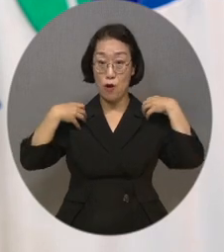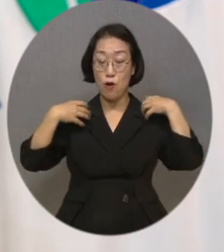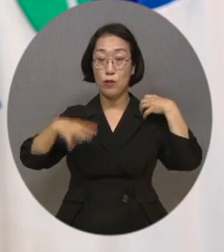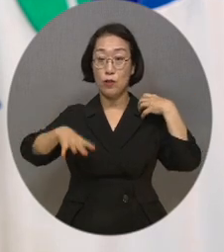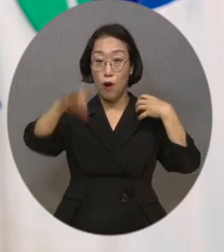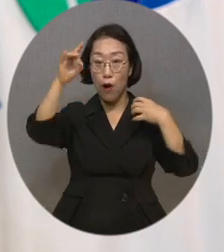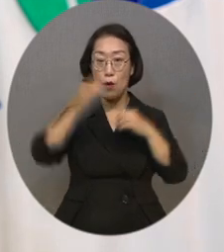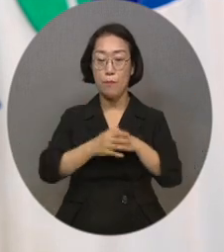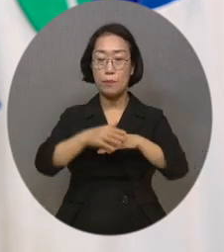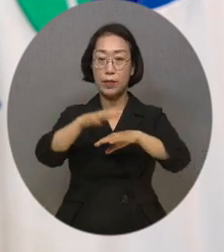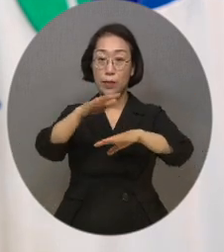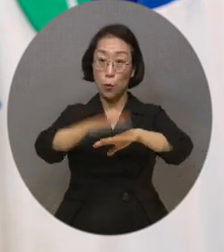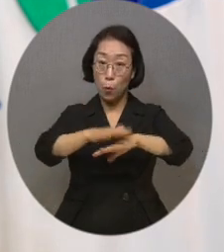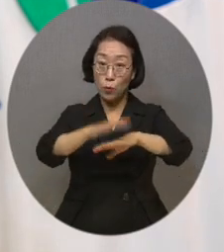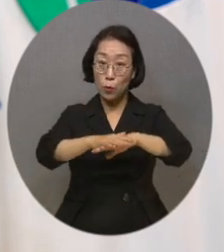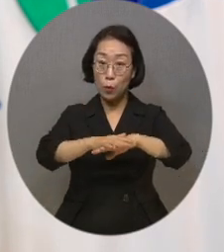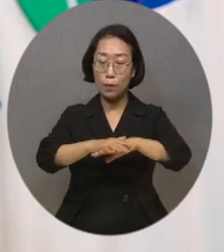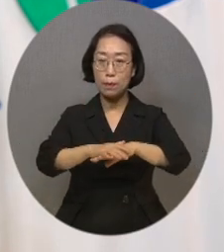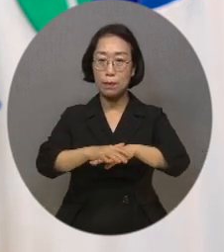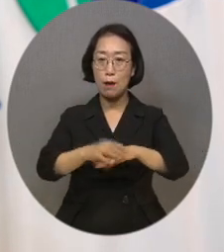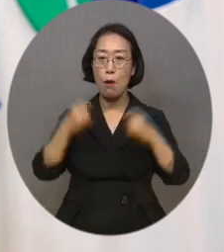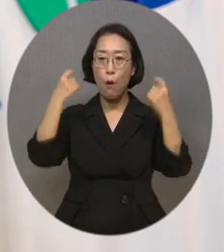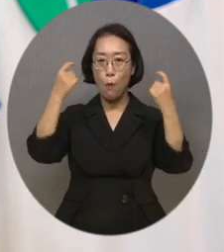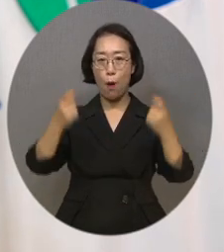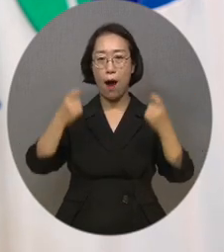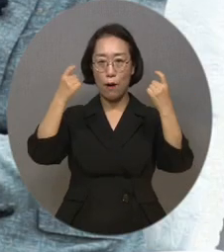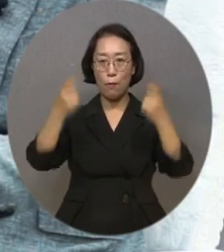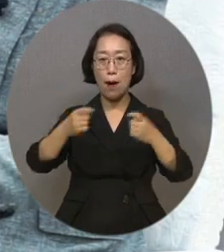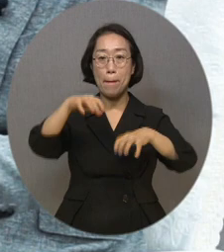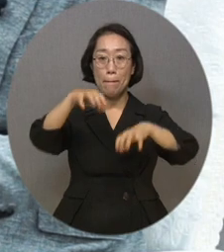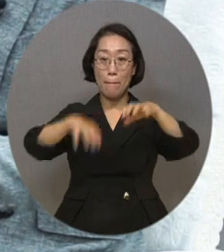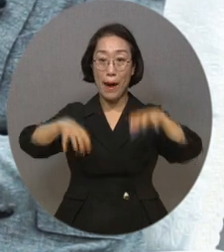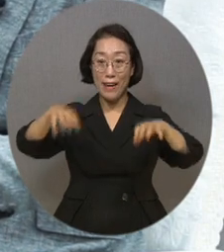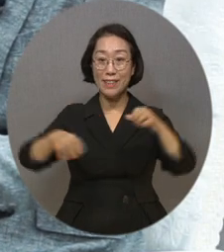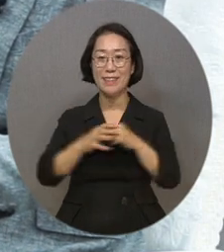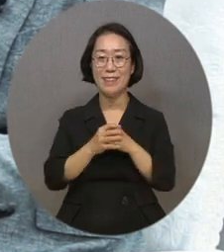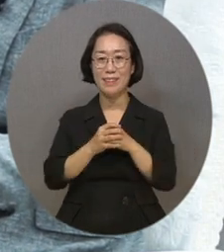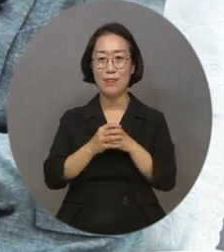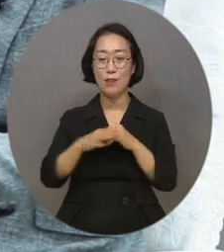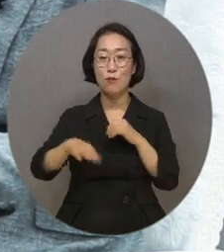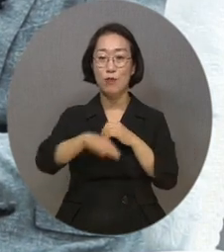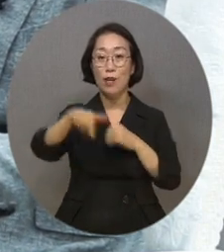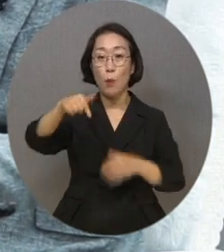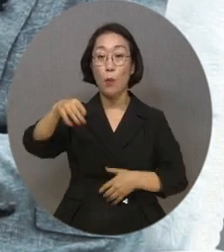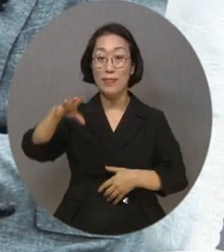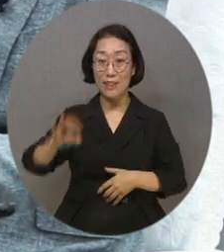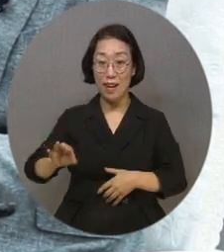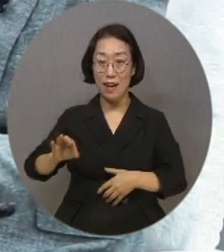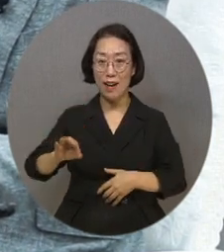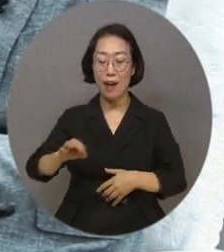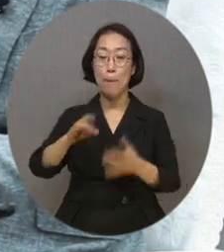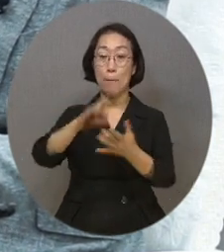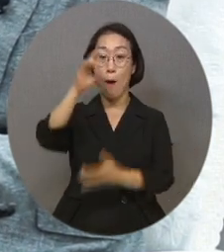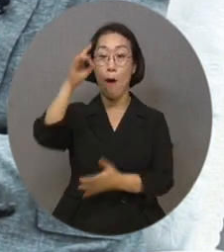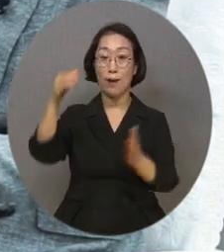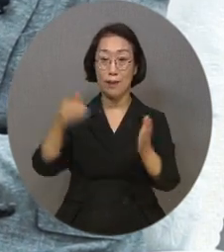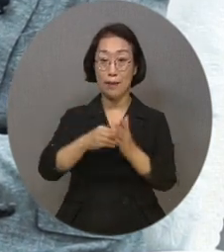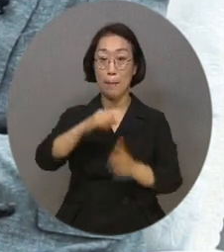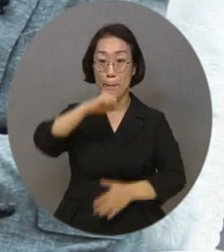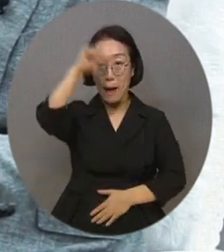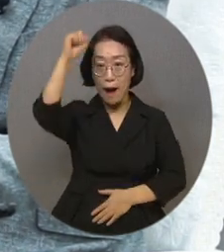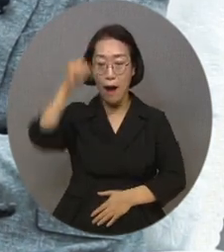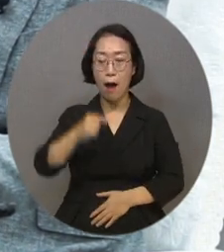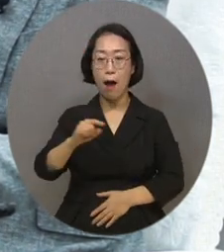그 농촌 관광 스타마을이라고 하는 그런 사업이 있었는데 전라북도 내에서 유일하게 우리 고창군이 선정이 되어서